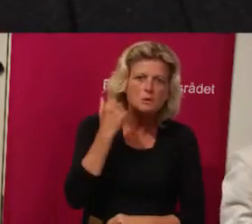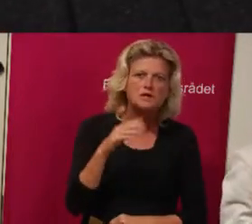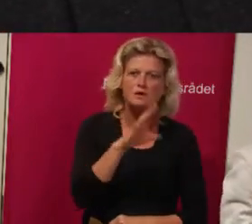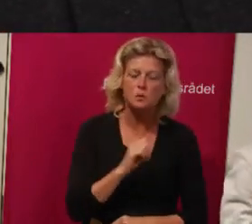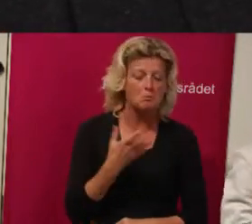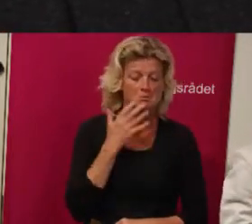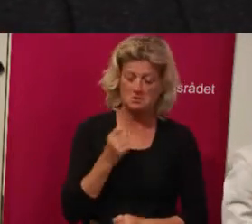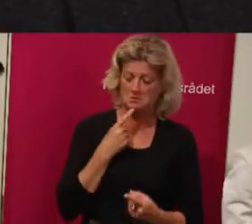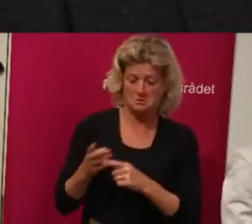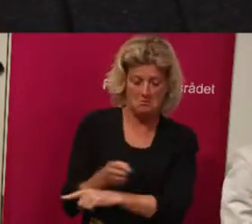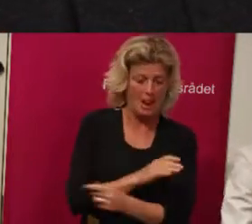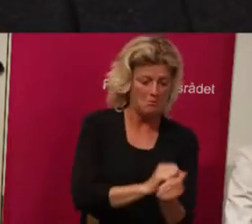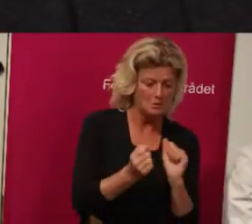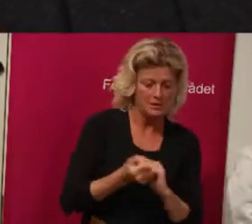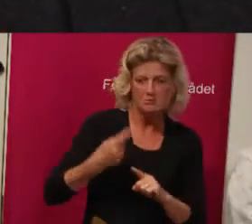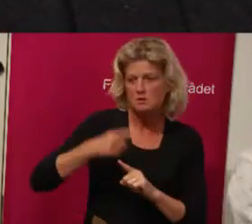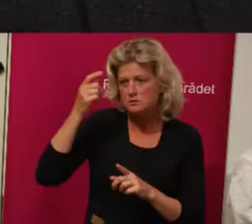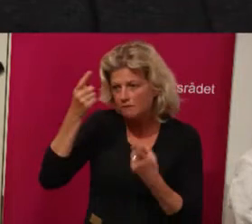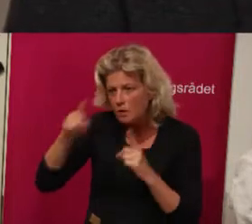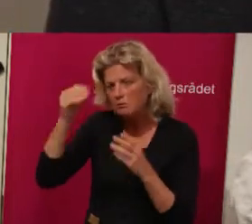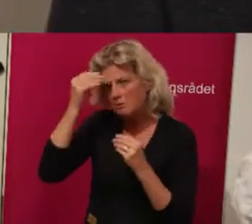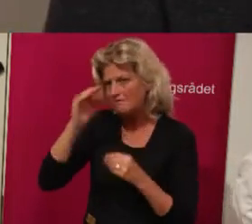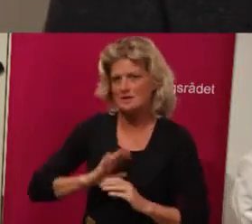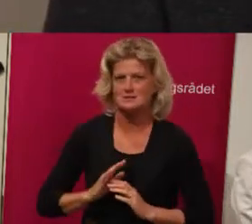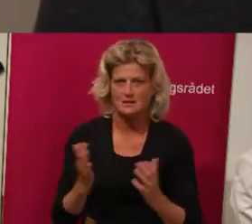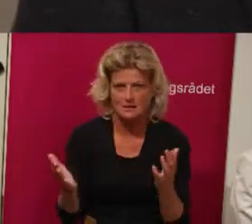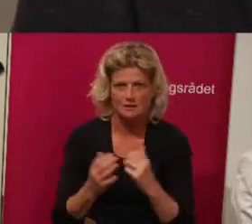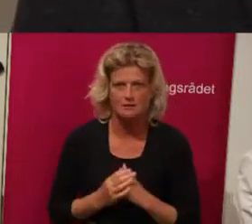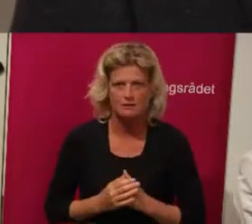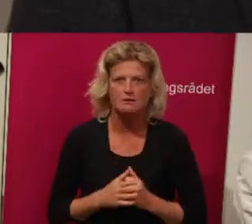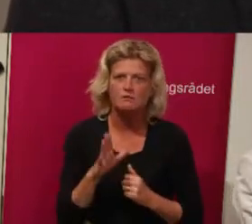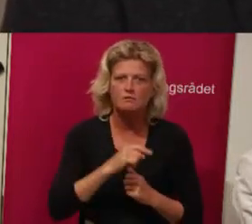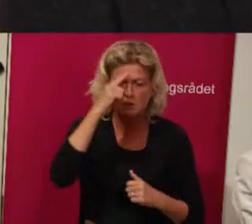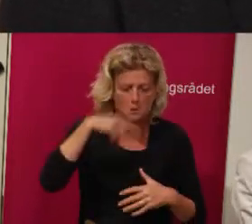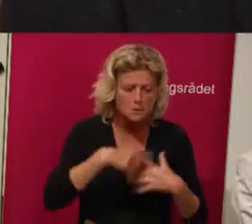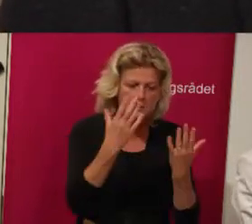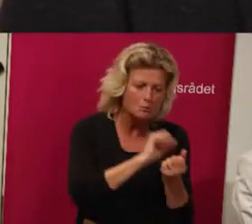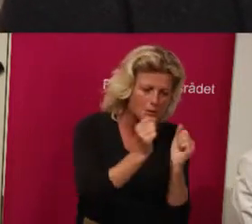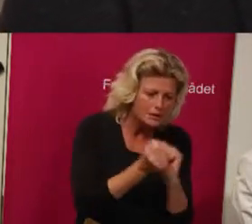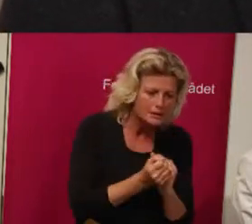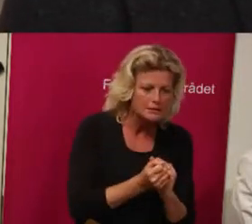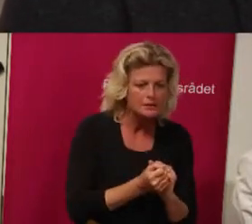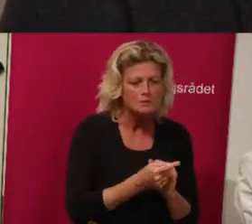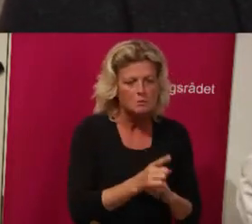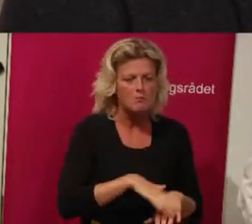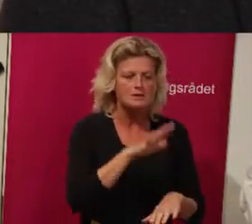vi inte talat om en dialog mellan politiker och folkbildare. Därför hade nästan alla, åtminstone kulturpolitiskt och utbildningspolitiskt intresserade